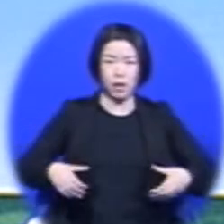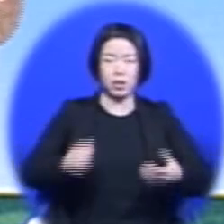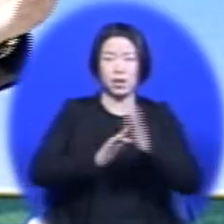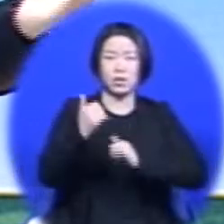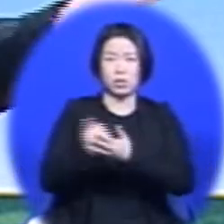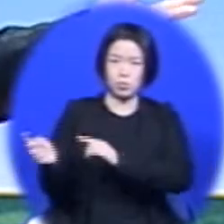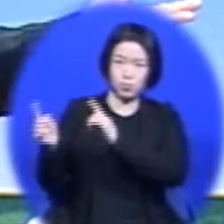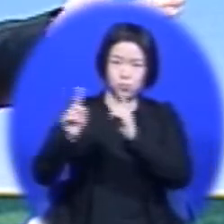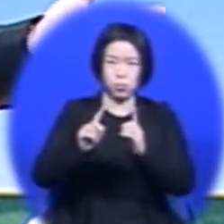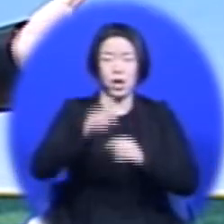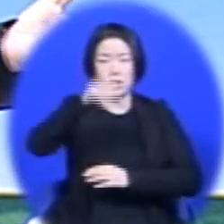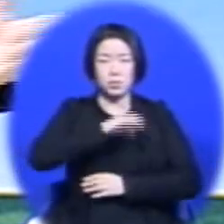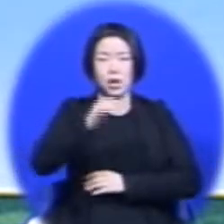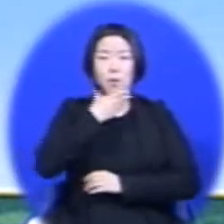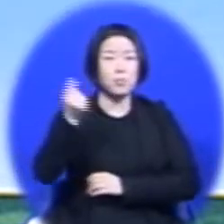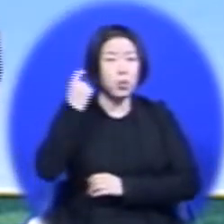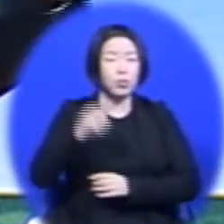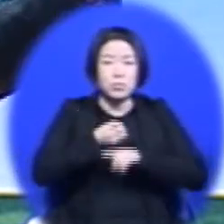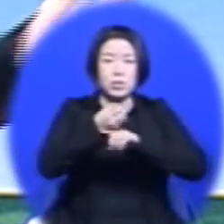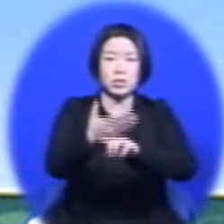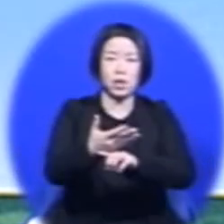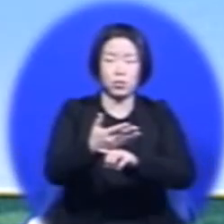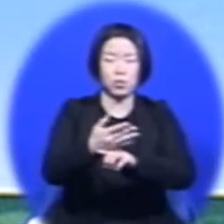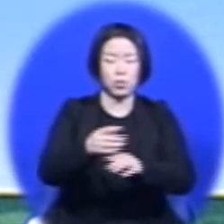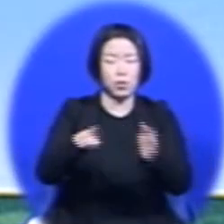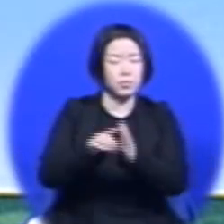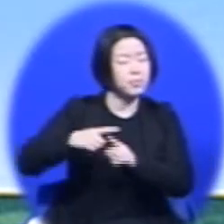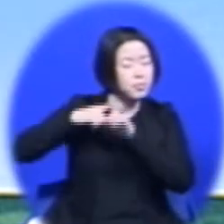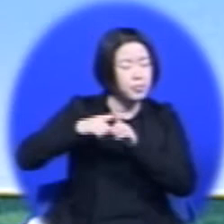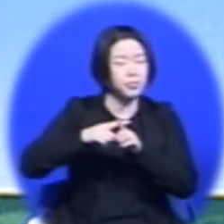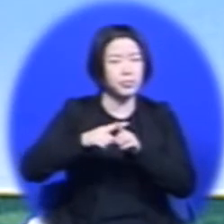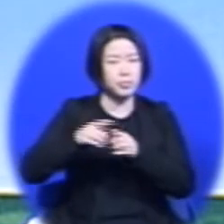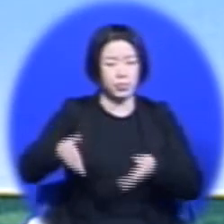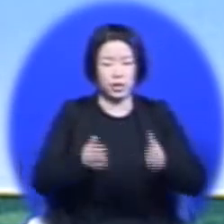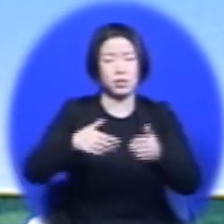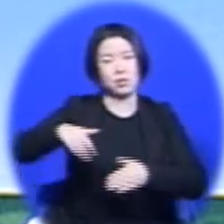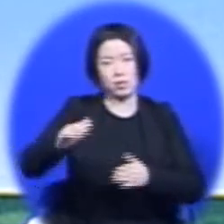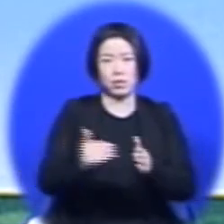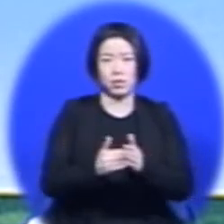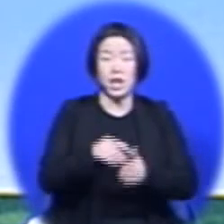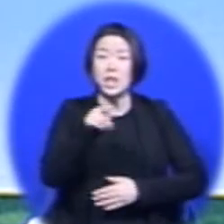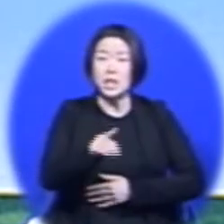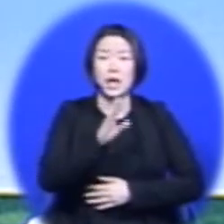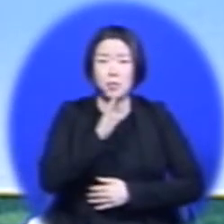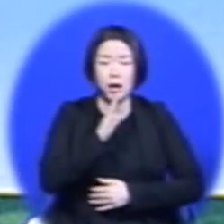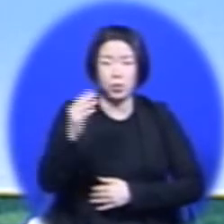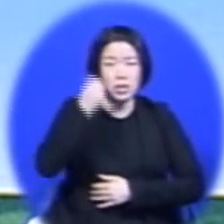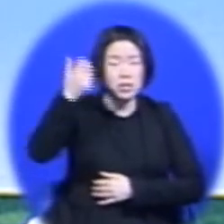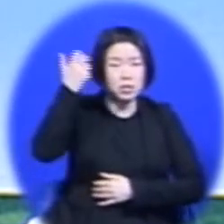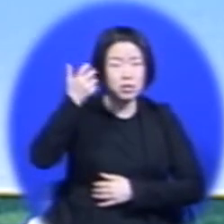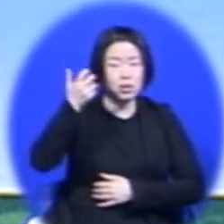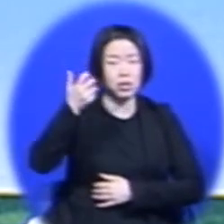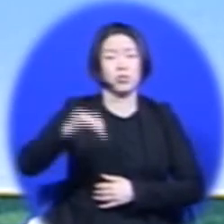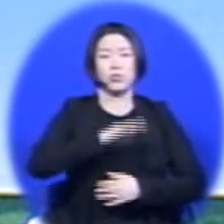부활과 십자가의 복음을 전하고 그렇게 순교자의 길을 갔습니다. 이것이 바로 성령께서 우리 안에